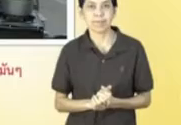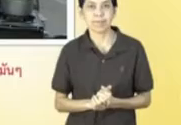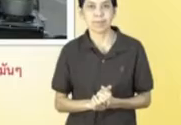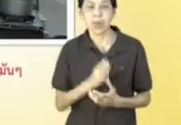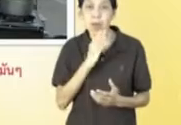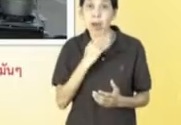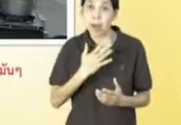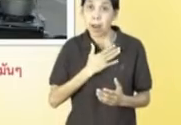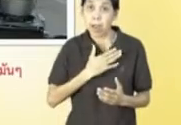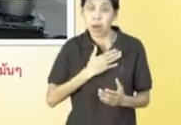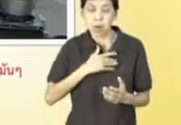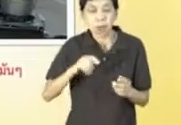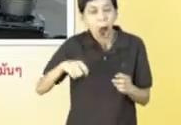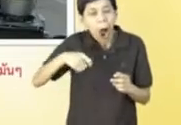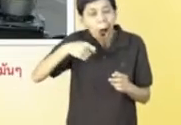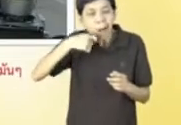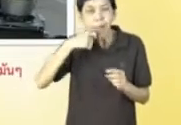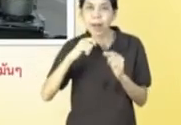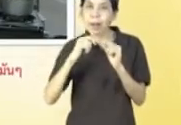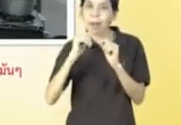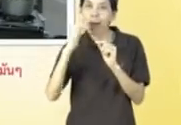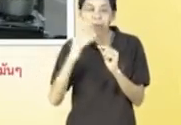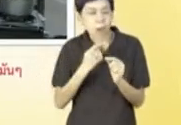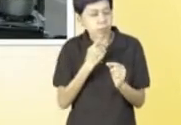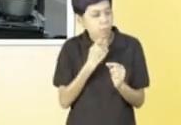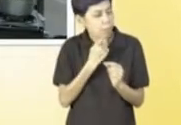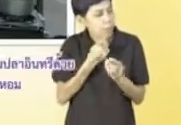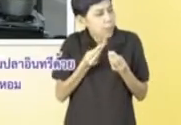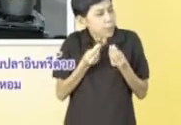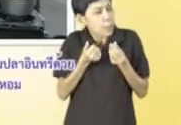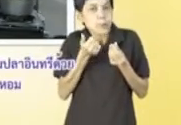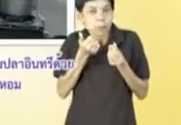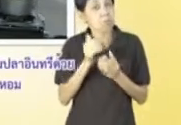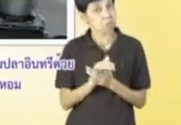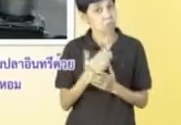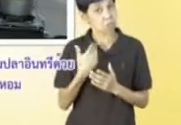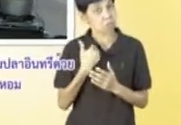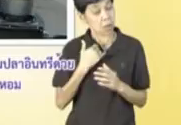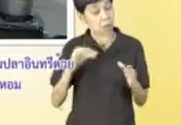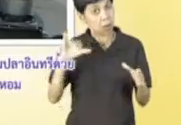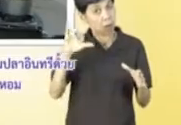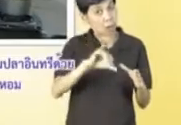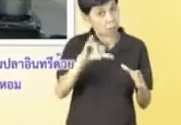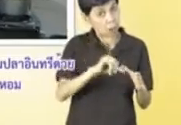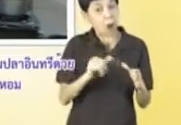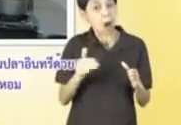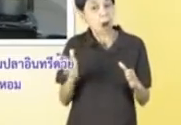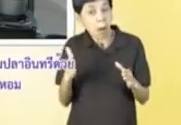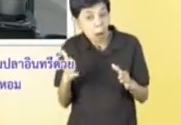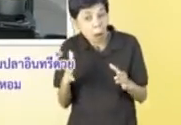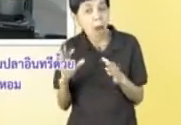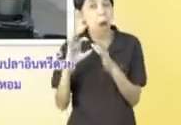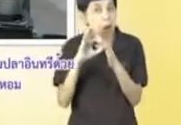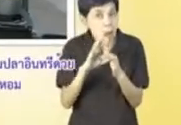เวลาเราเคี้ยวไปโดนใบขี้เหล็กเนี่ยจะรู้สึกมันๆนะฮะ แล้วก็มีเค็มนี่นอกจากจะเค็มน้ำปลาแล้วยังเค็มปลาอินทรีย์ด้วยซ ึ่ งกลม